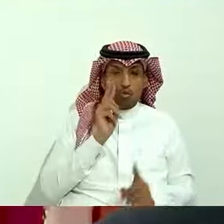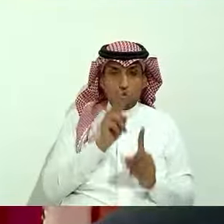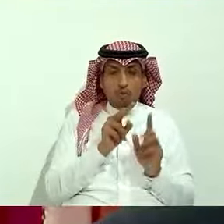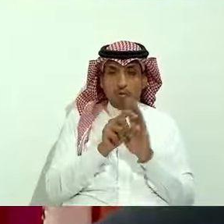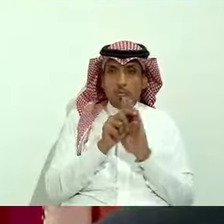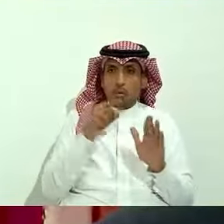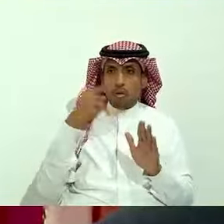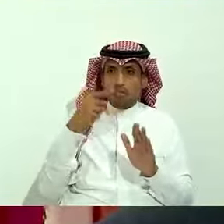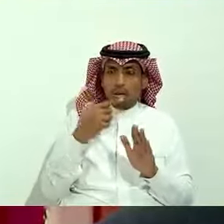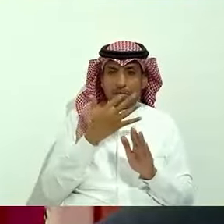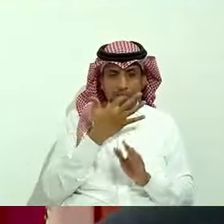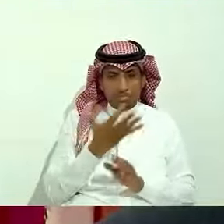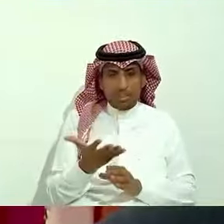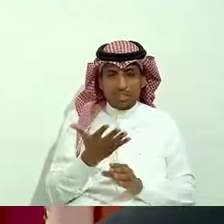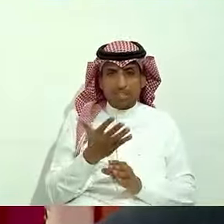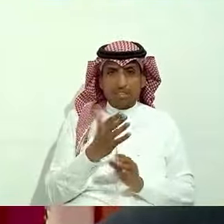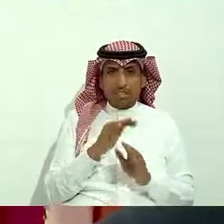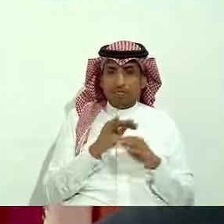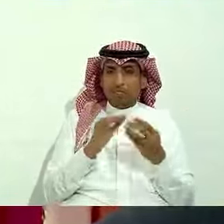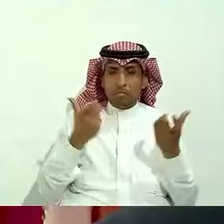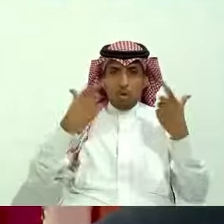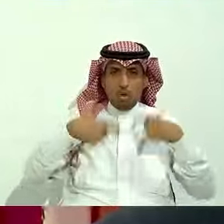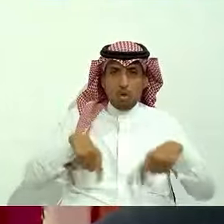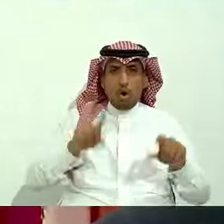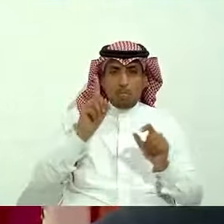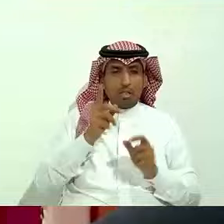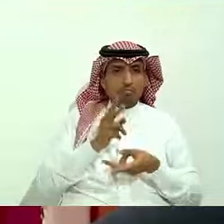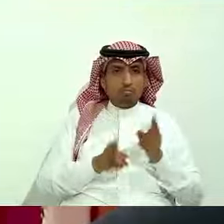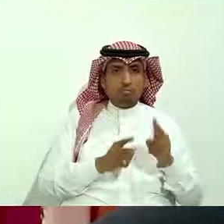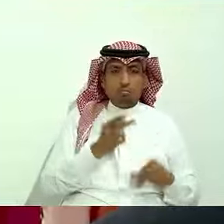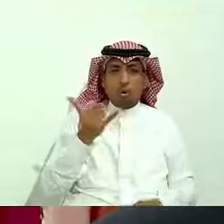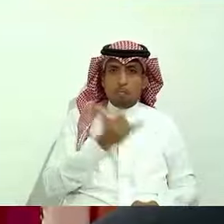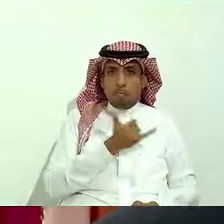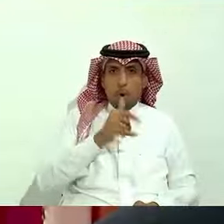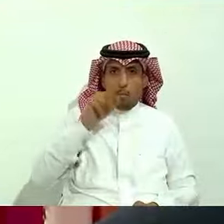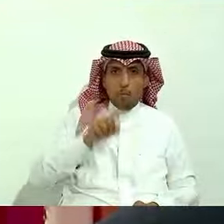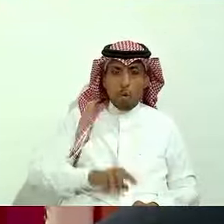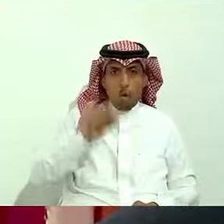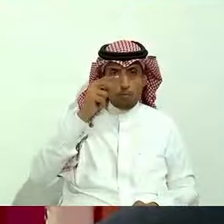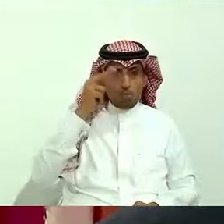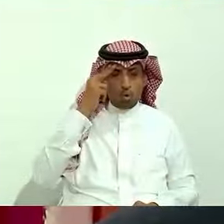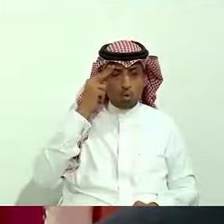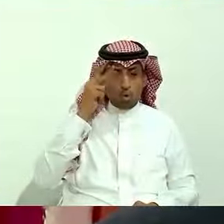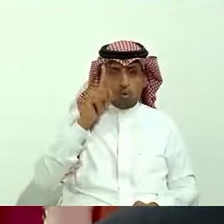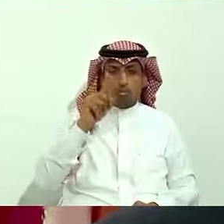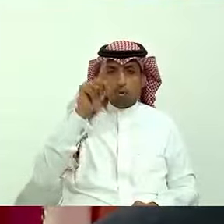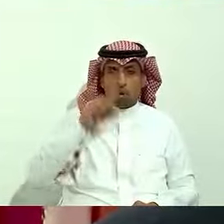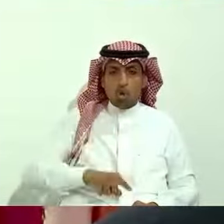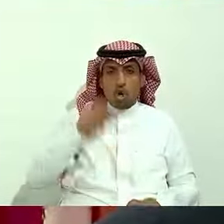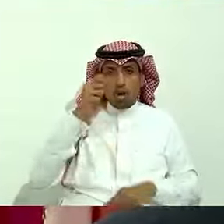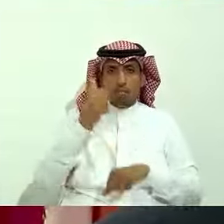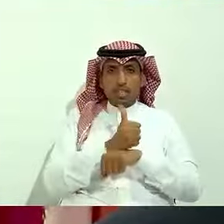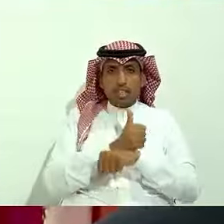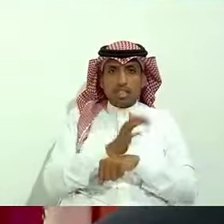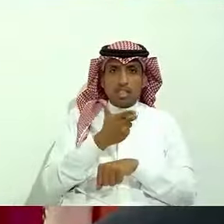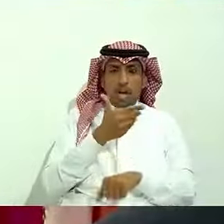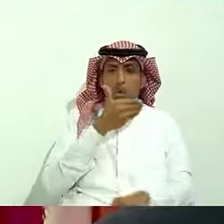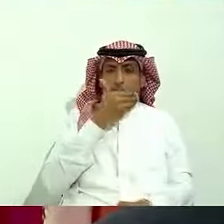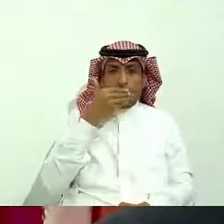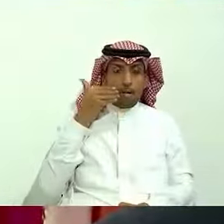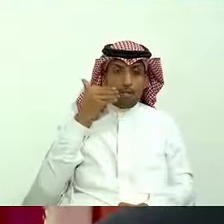يمكن شيء سطحي أو شيء يلبس بالمناسبات الوطنية، اليوم الوطني يلبس مثلا، يوم التأسيس أو رمضان يحصر على